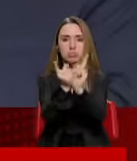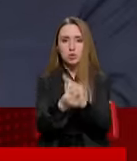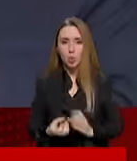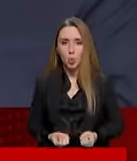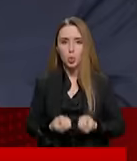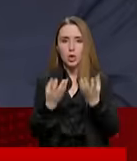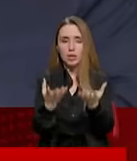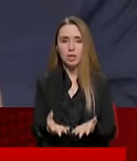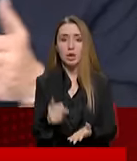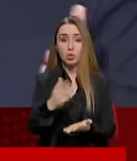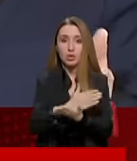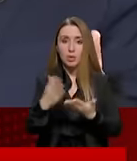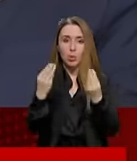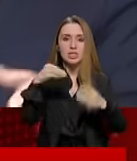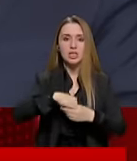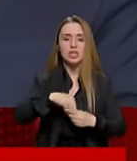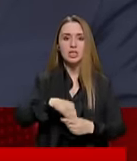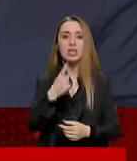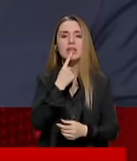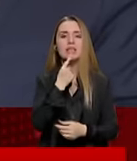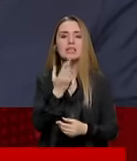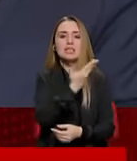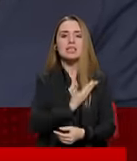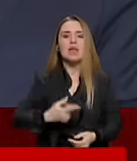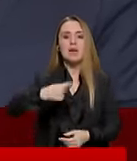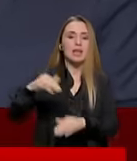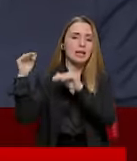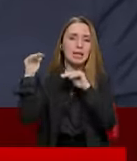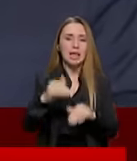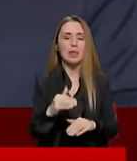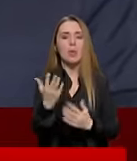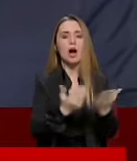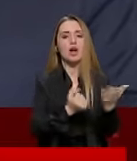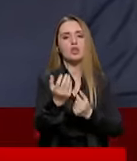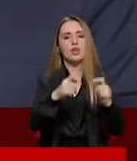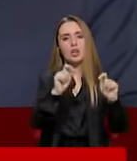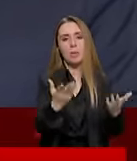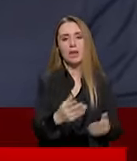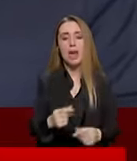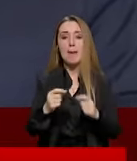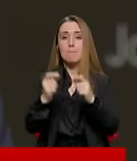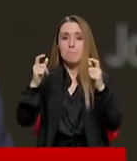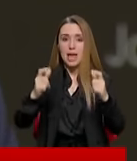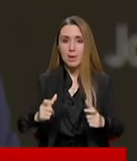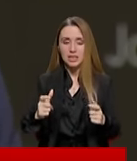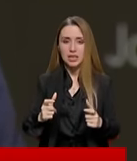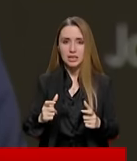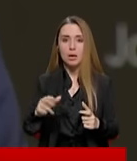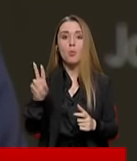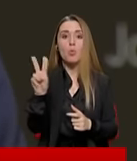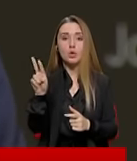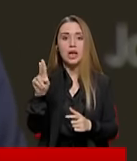lezzetin kaybolmaması hem de o lezzeti sevenlerin gel gelip oradan Alışveriş yapmaları i Bey Pazarı modelinin